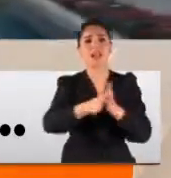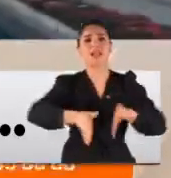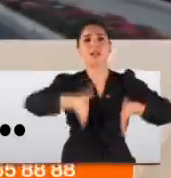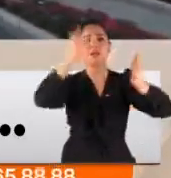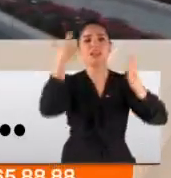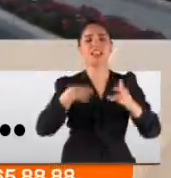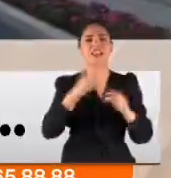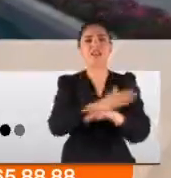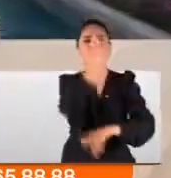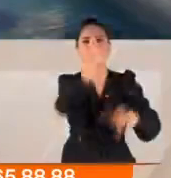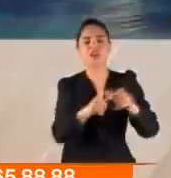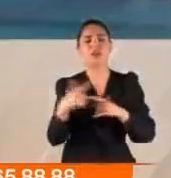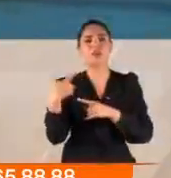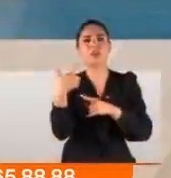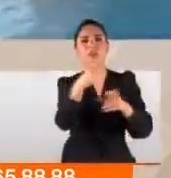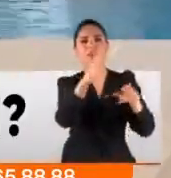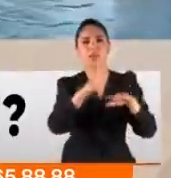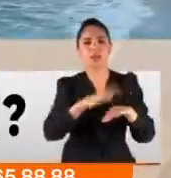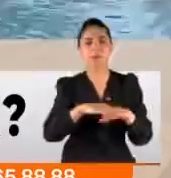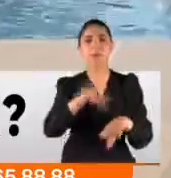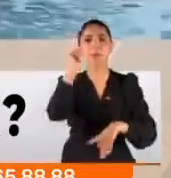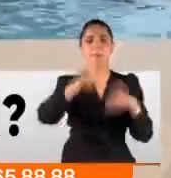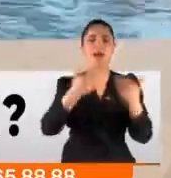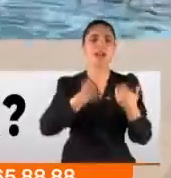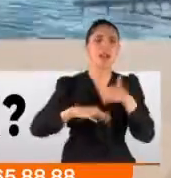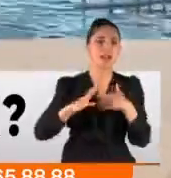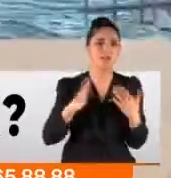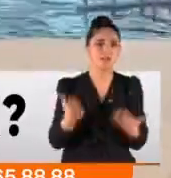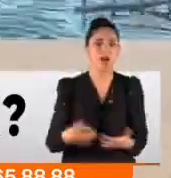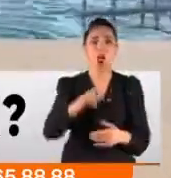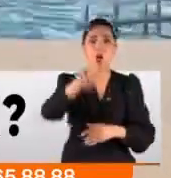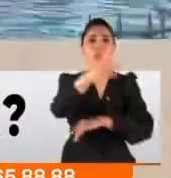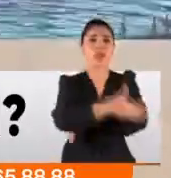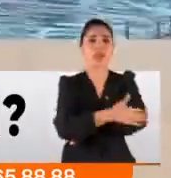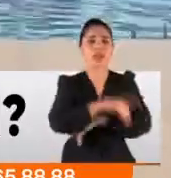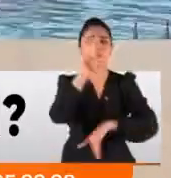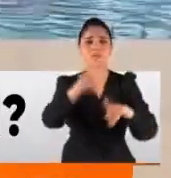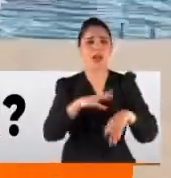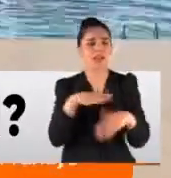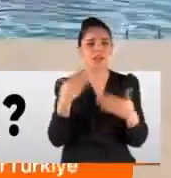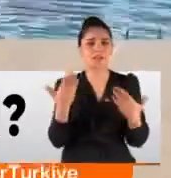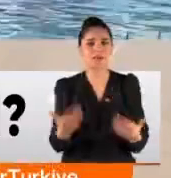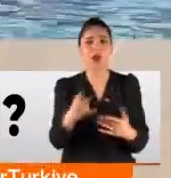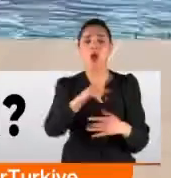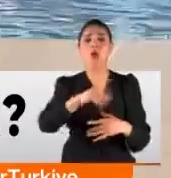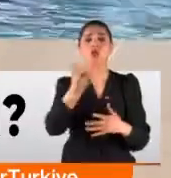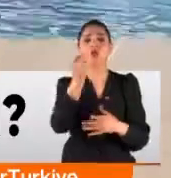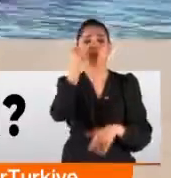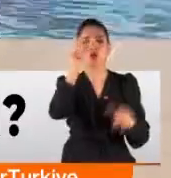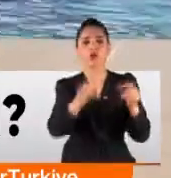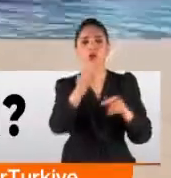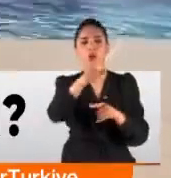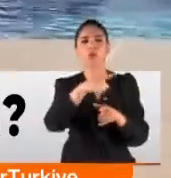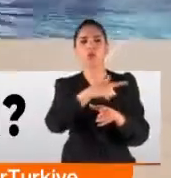sivil vatandaşların üzerine ateş açtılar. Zaman zaman yaralananlar oldu. Onlara yardım edenler vardı elbette. Ama onlar da yine